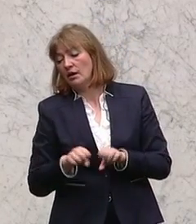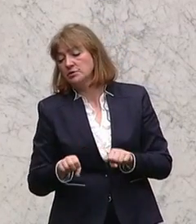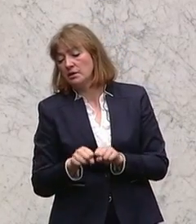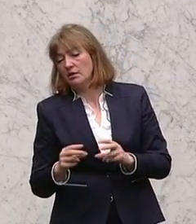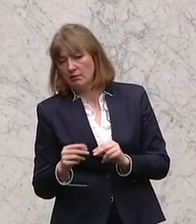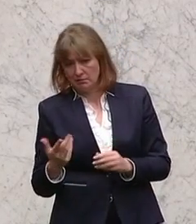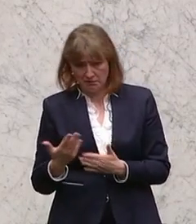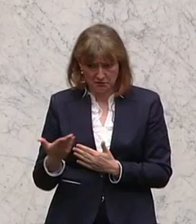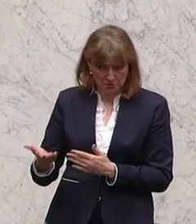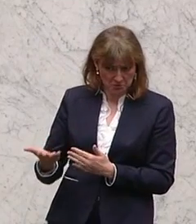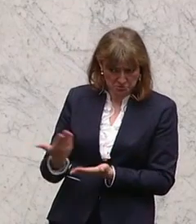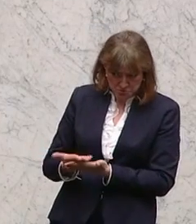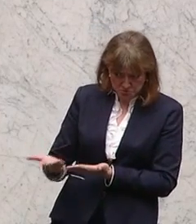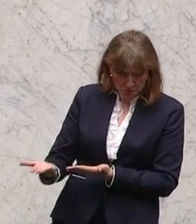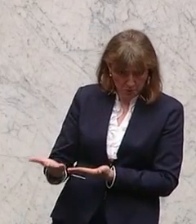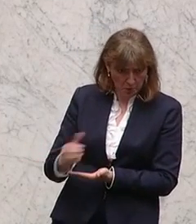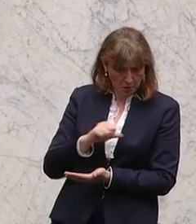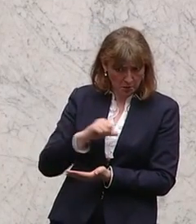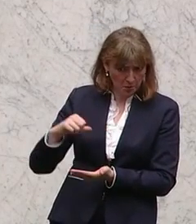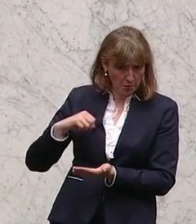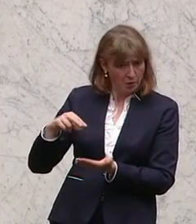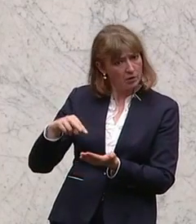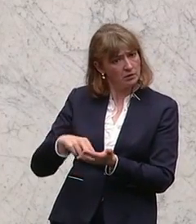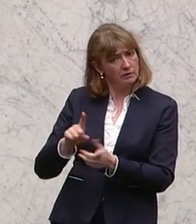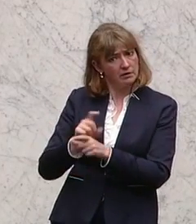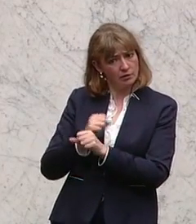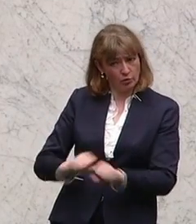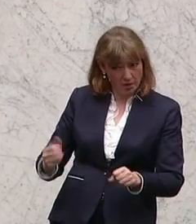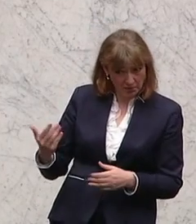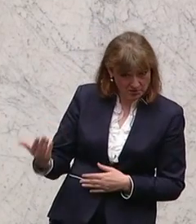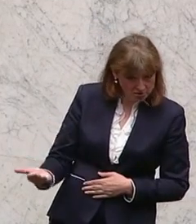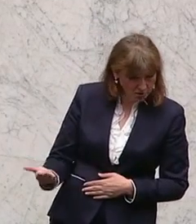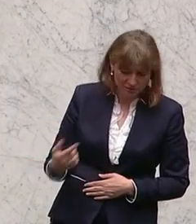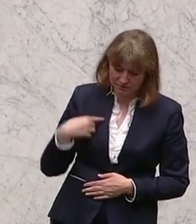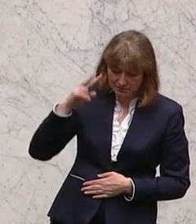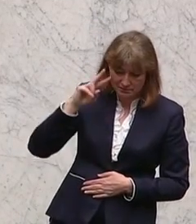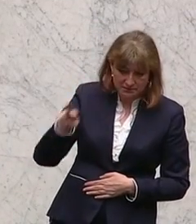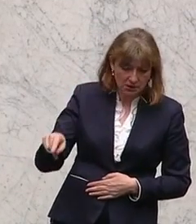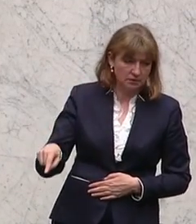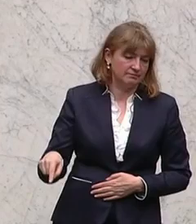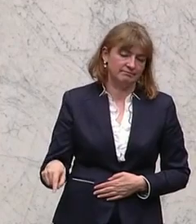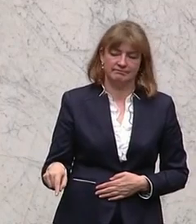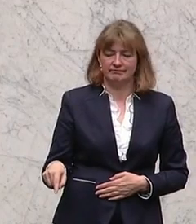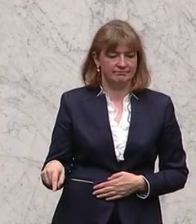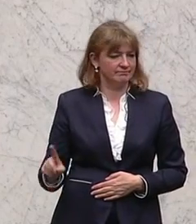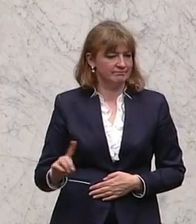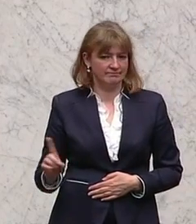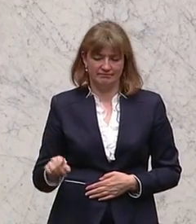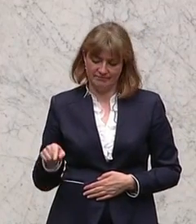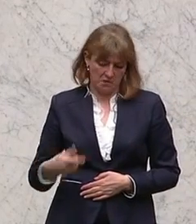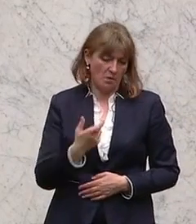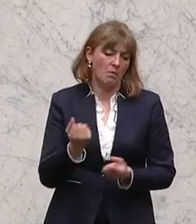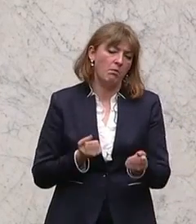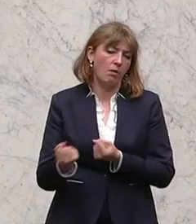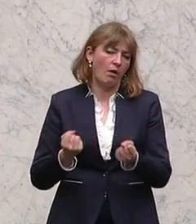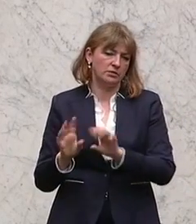als unabhängig zu bezeichnen? Aus unserer Sicht ist das absolut auch ein politisches Gremium.